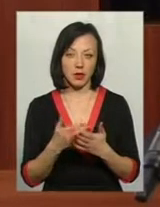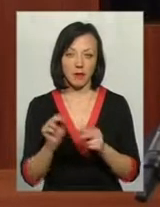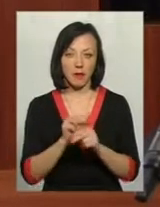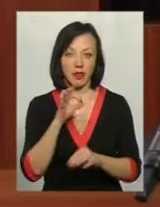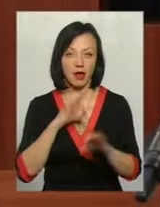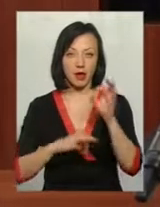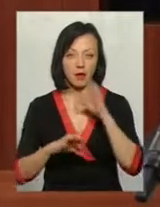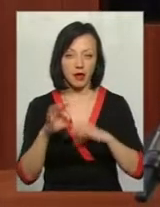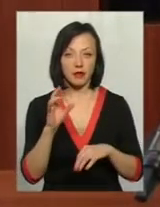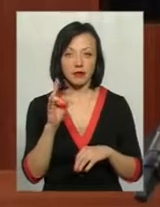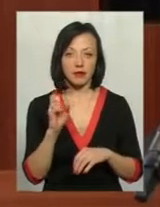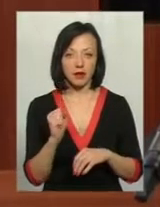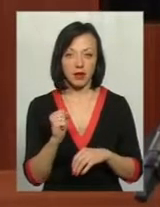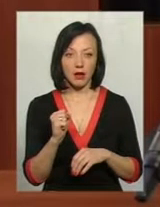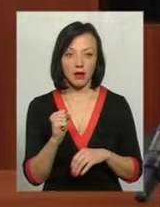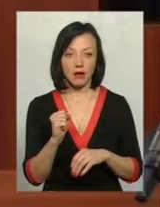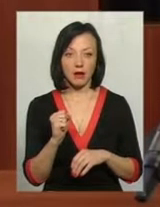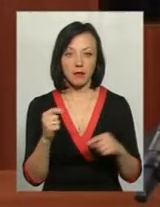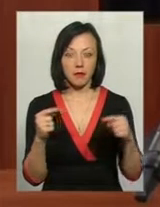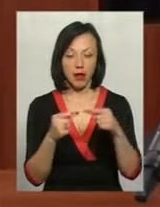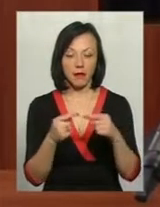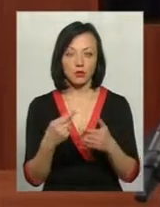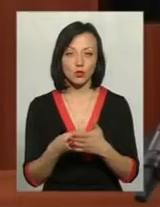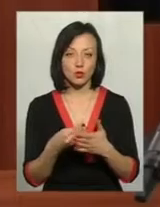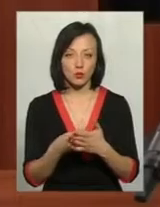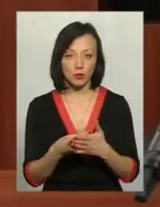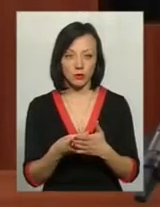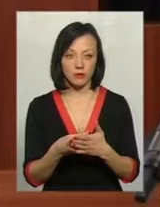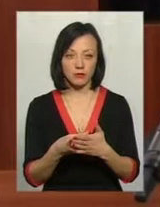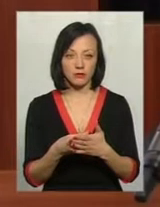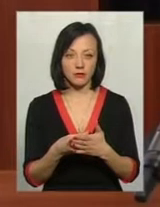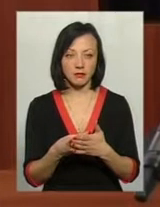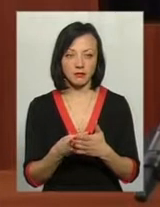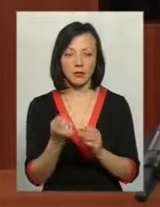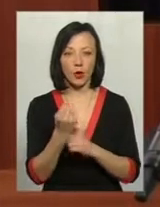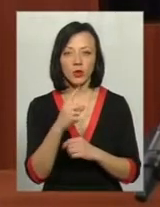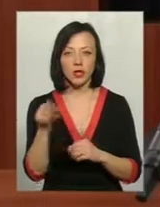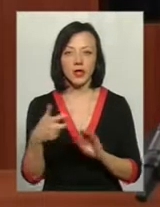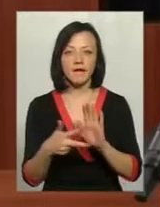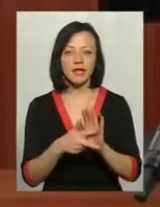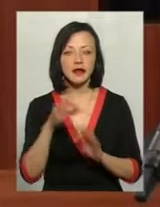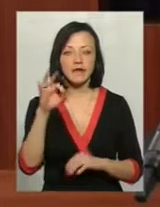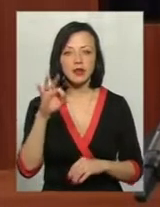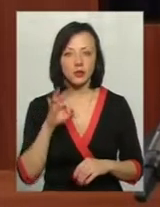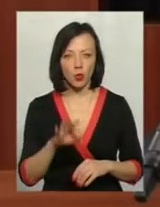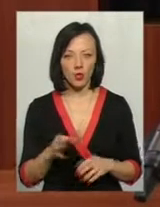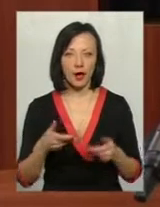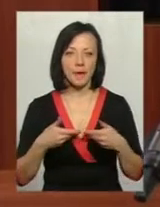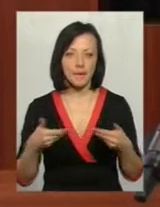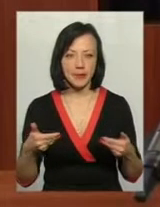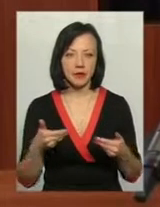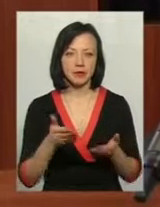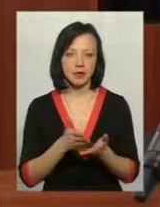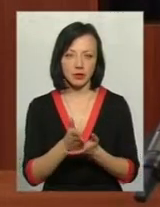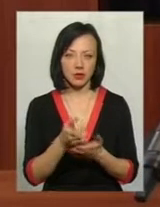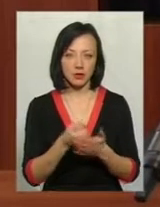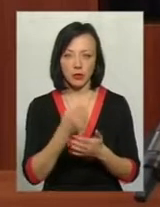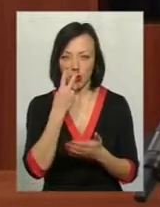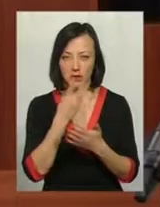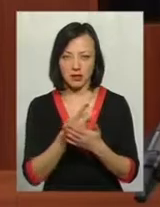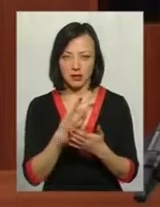медикаментів на певну суму, яка складає 11,8%. Тобто ми прямуємо до